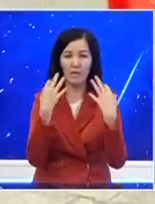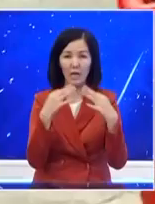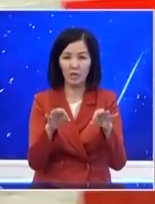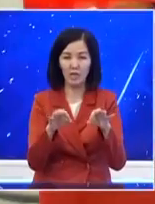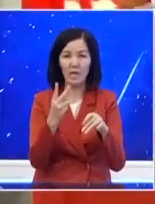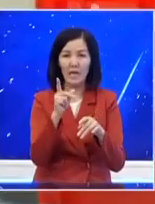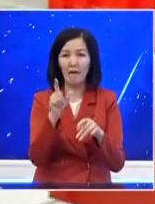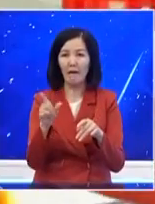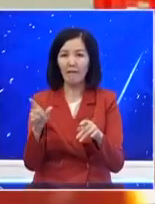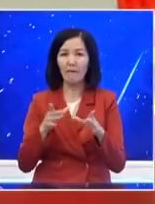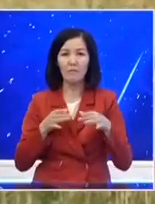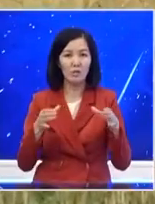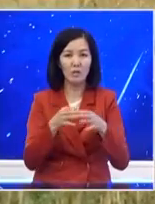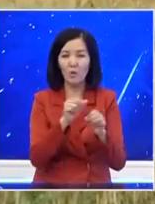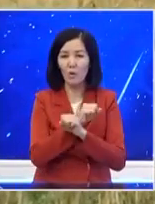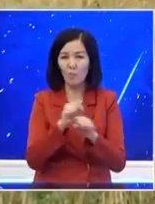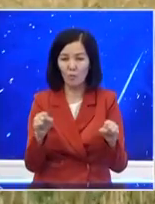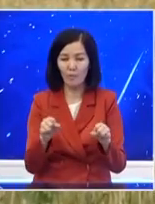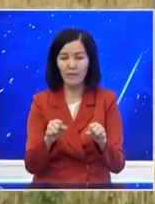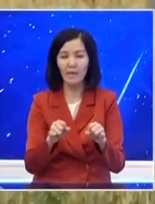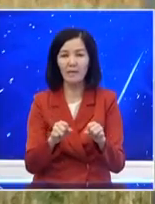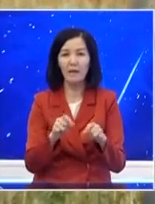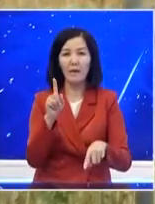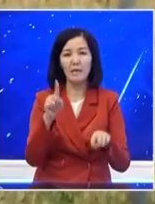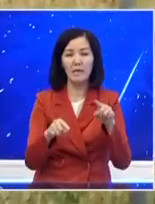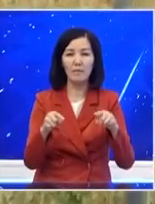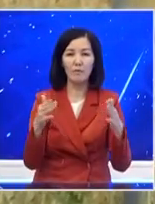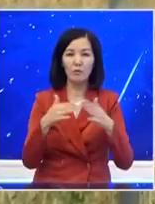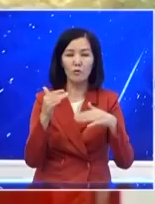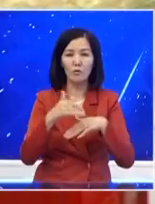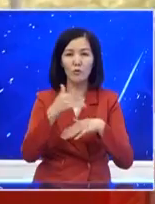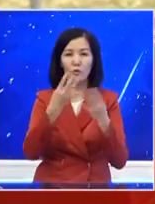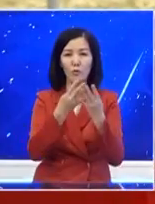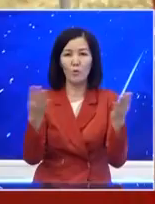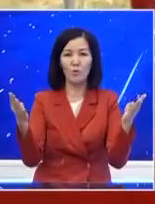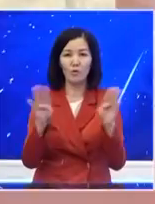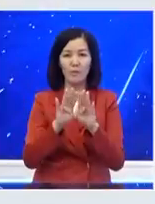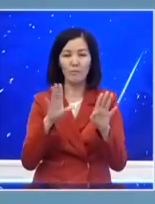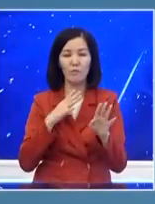Екі адамнан артық жиналуға тыйым салынған. Тіпті кейбір тұрғын үйлерді тормен қоршап қойған.